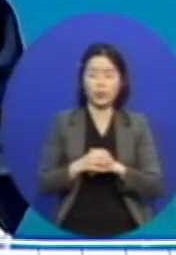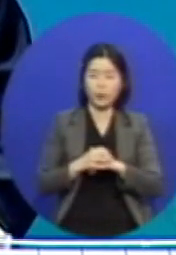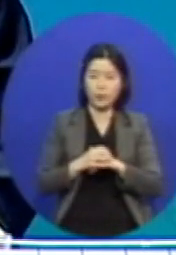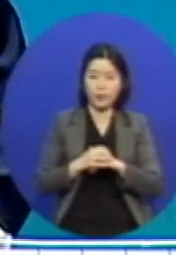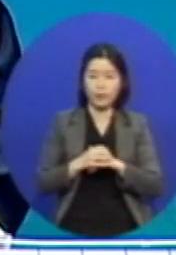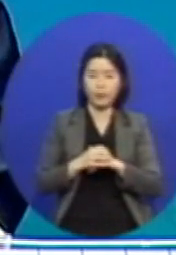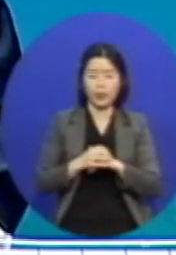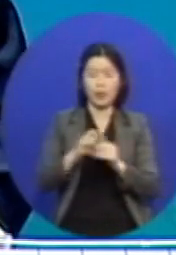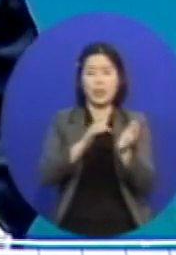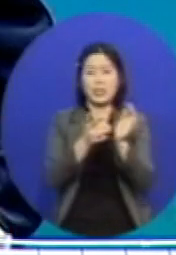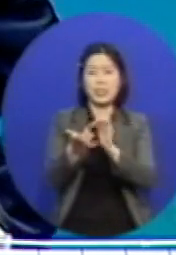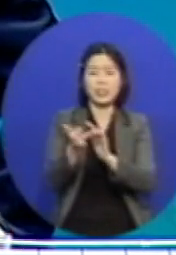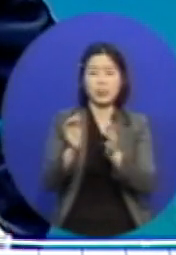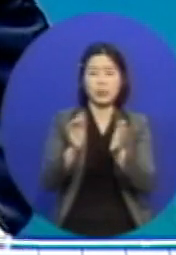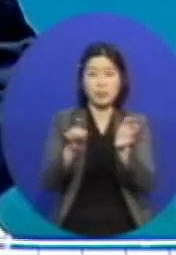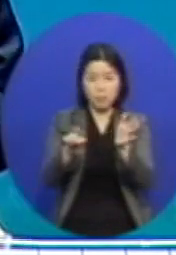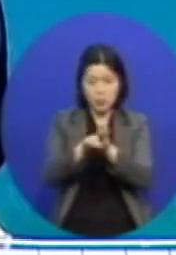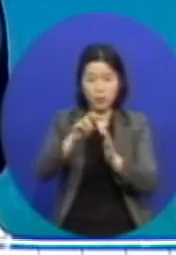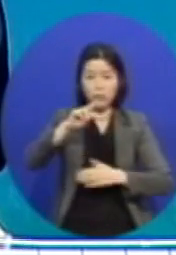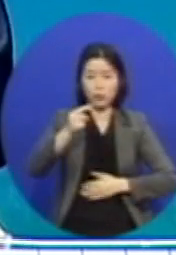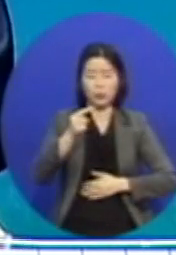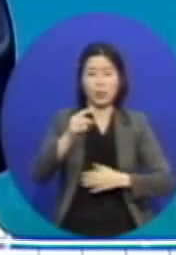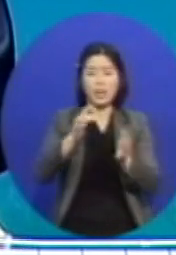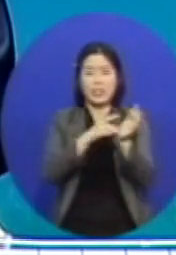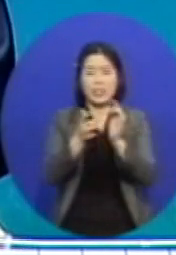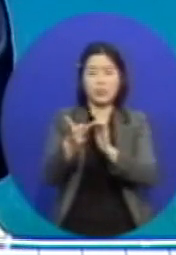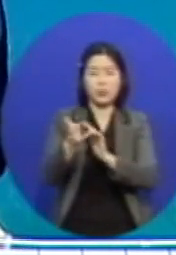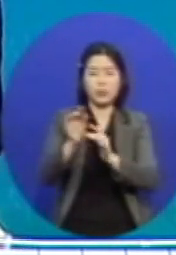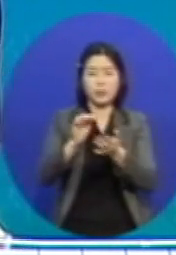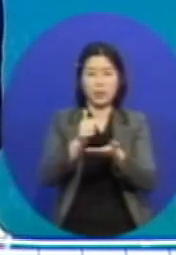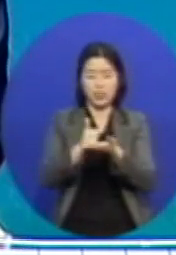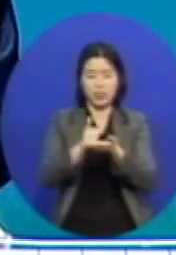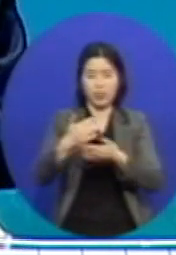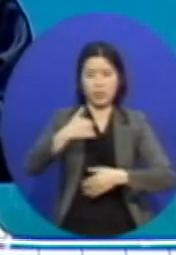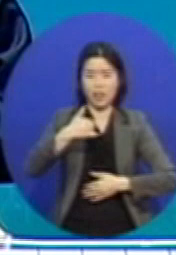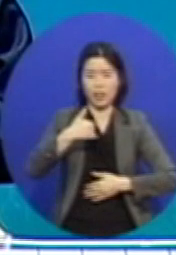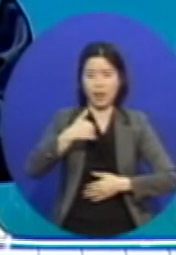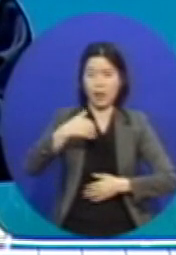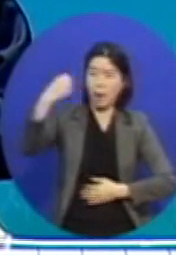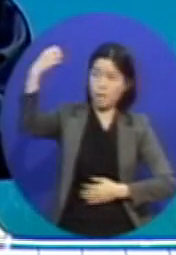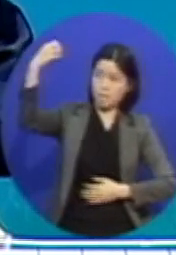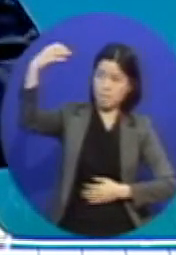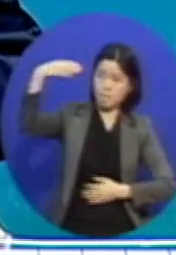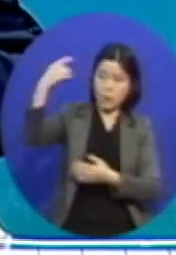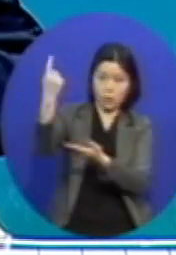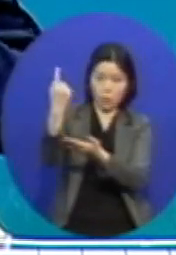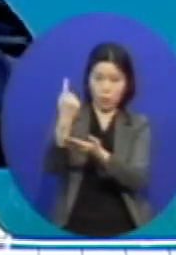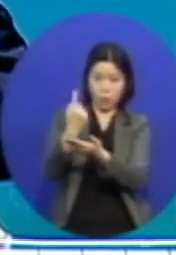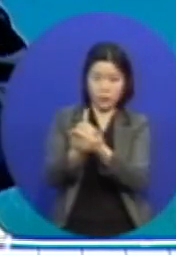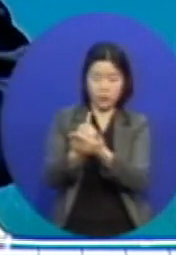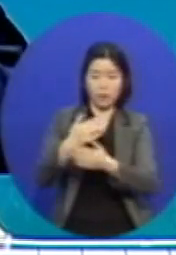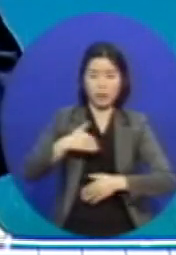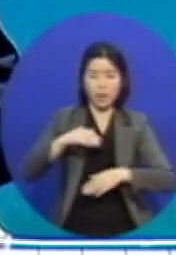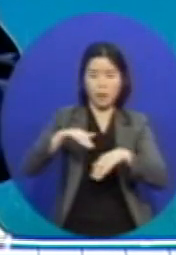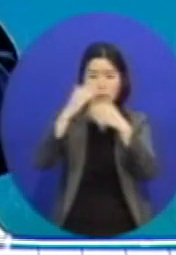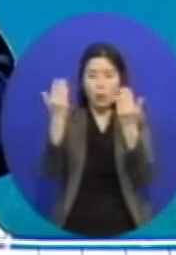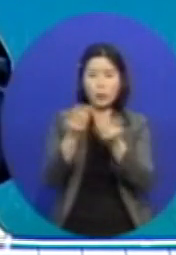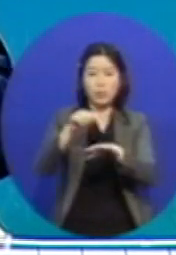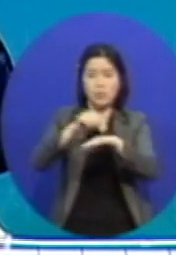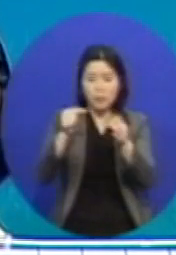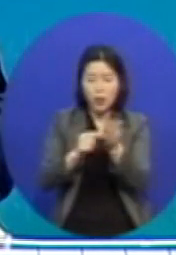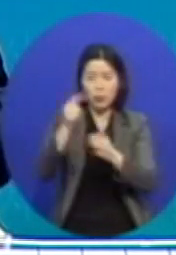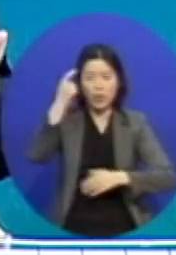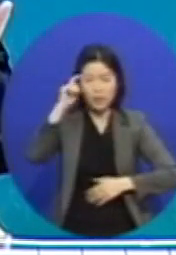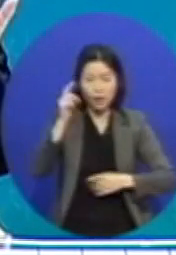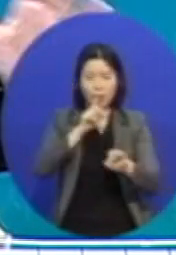자 예수님을 믿어도 예수님께서 내게 빛으로 오셔서 내 모든 마음과 생각과